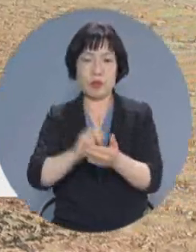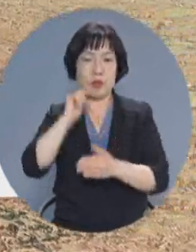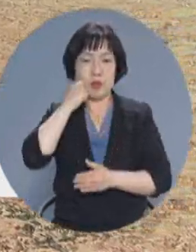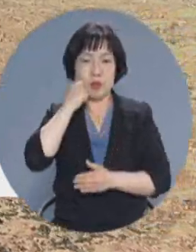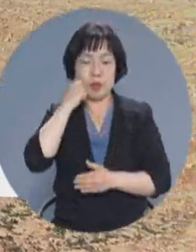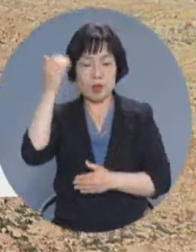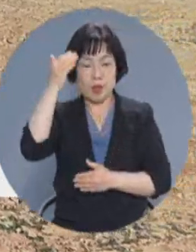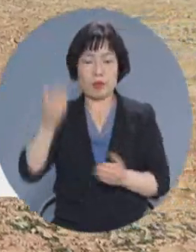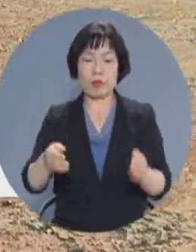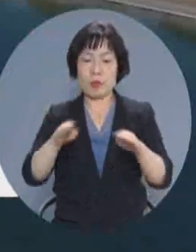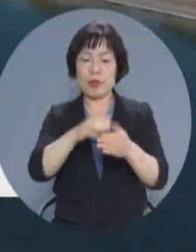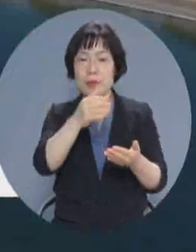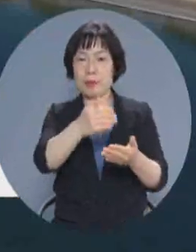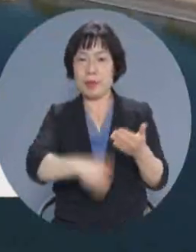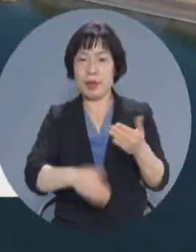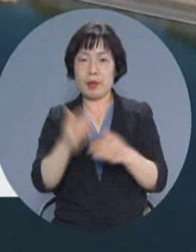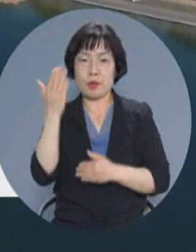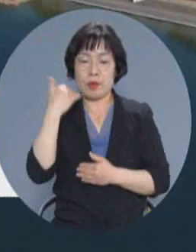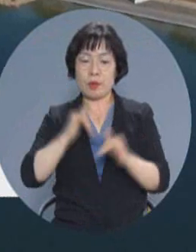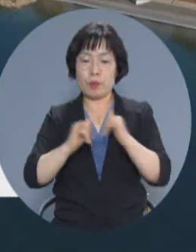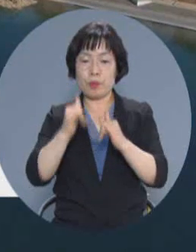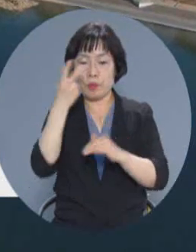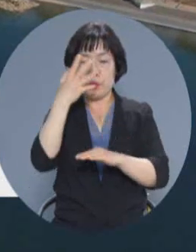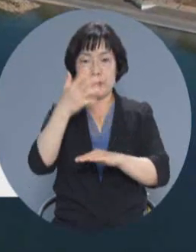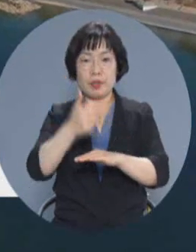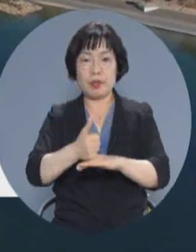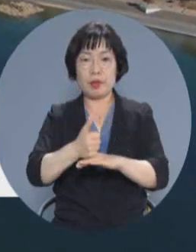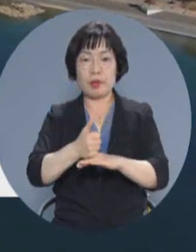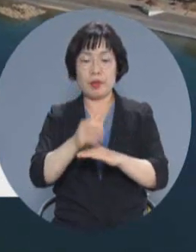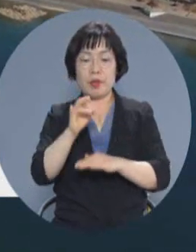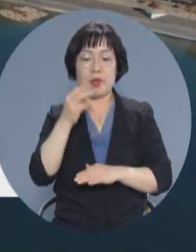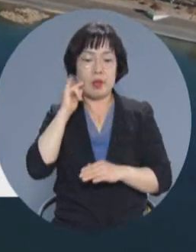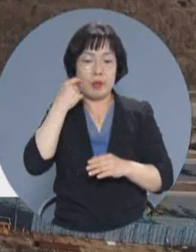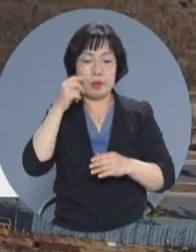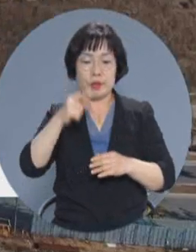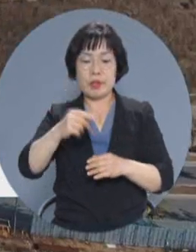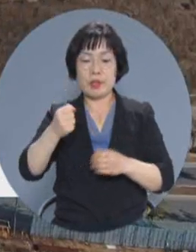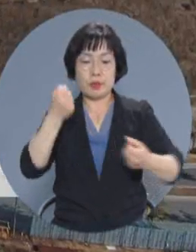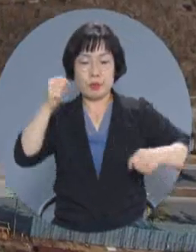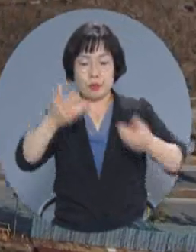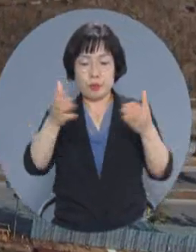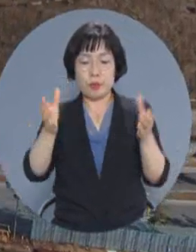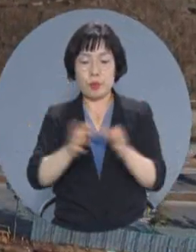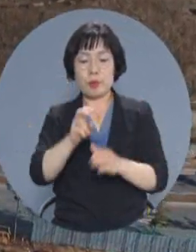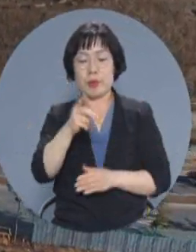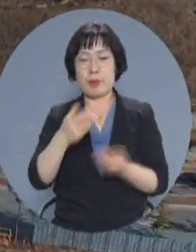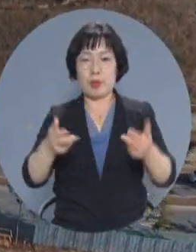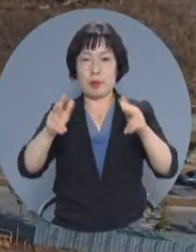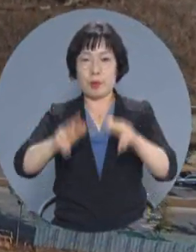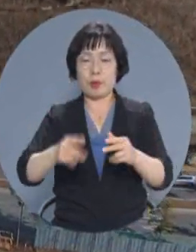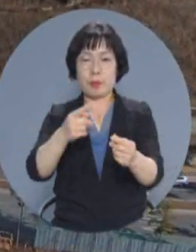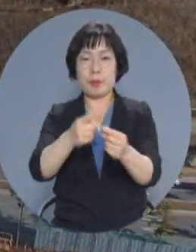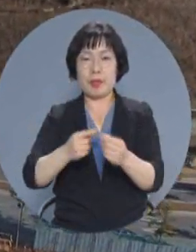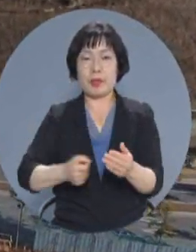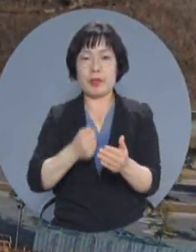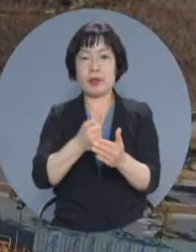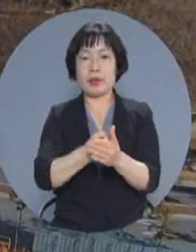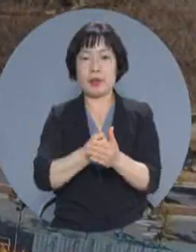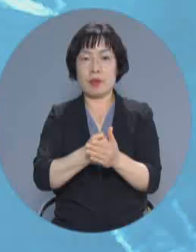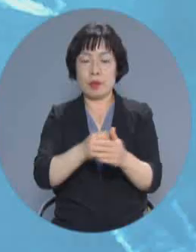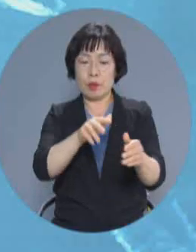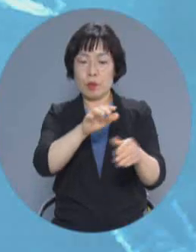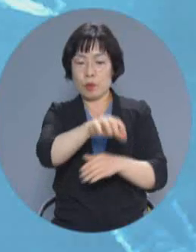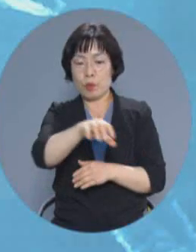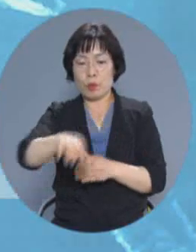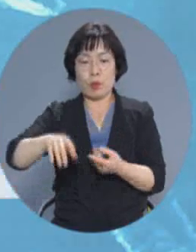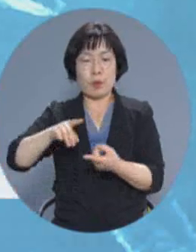한국관이 배제된 가운데 최근 실시된 설문조사에서는 예울마루 망마공원이 1순위로 결정됐습니다. 후보 선택